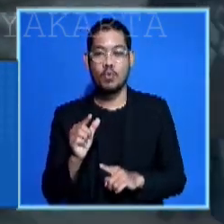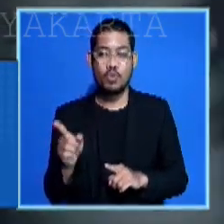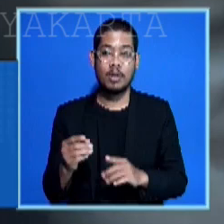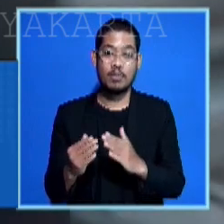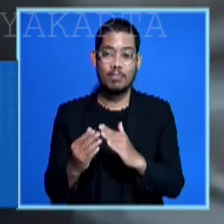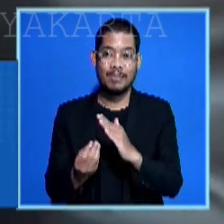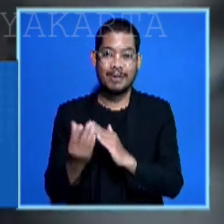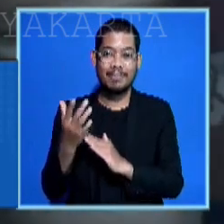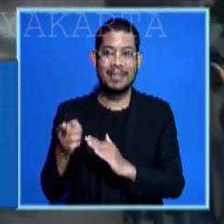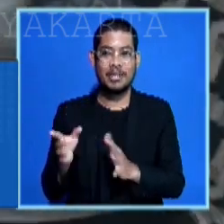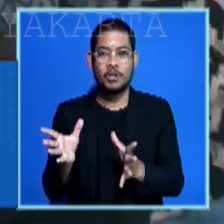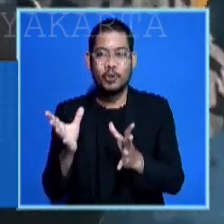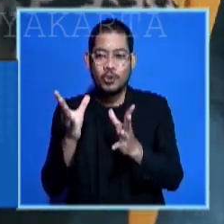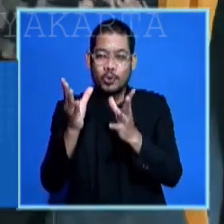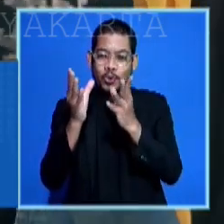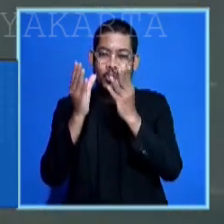dalam memori.